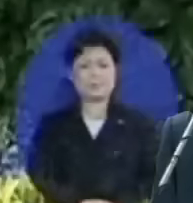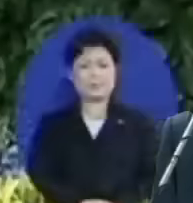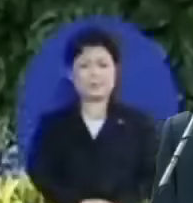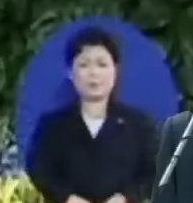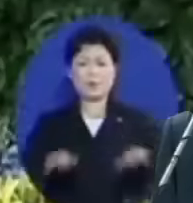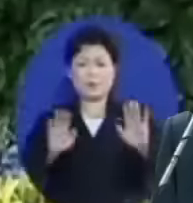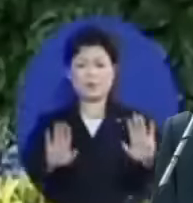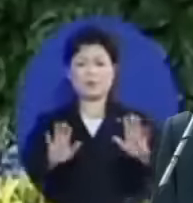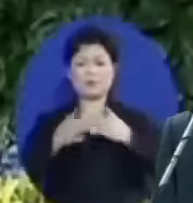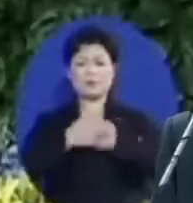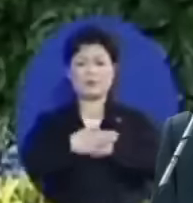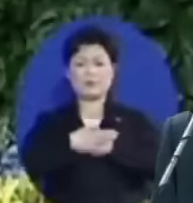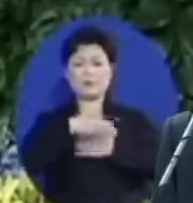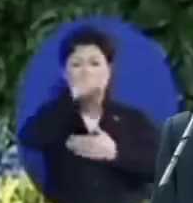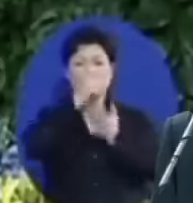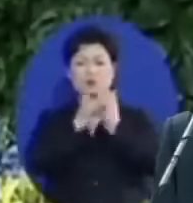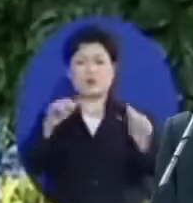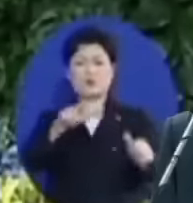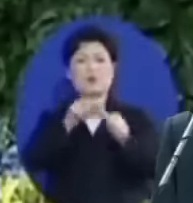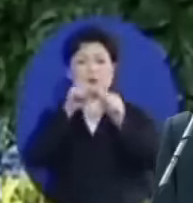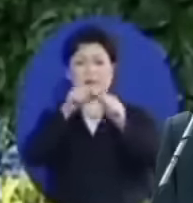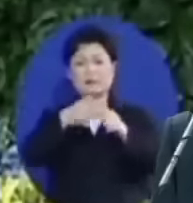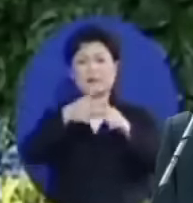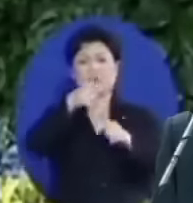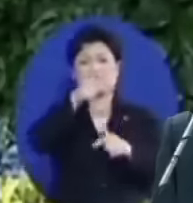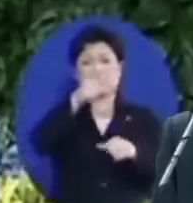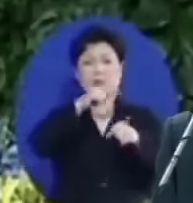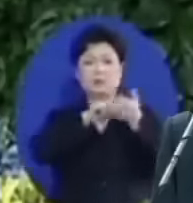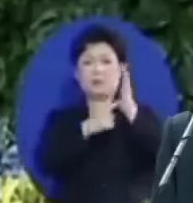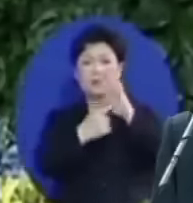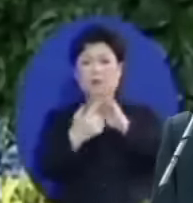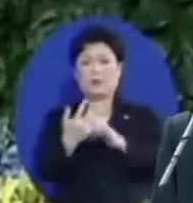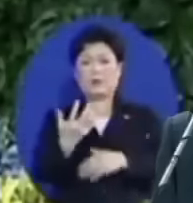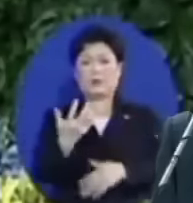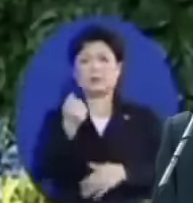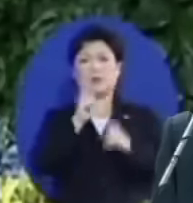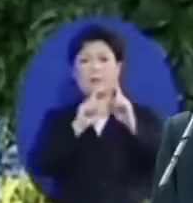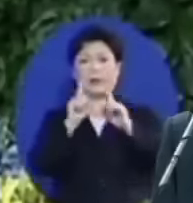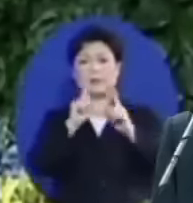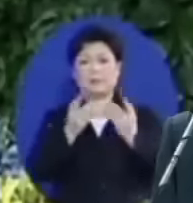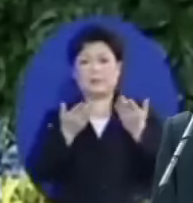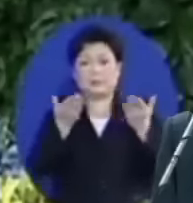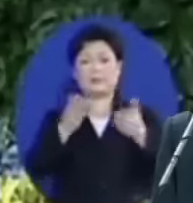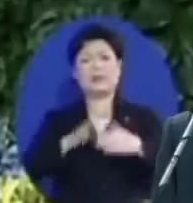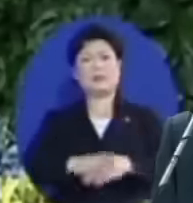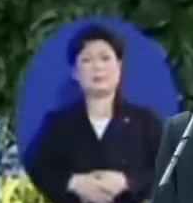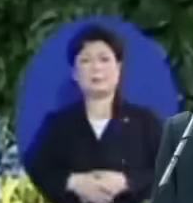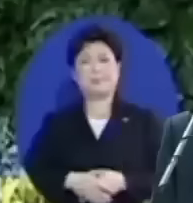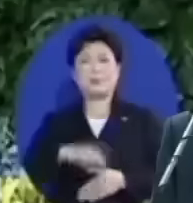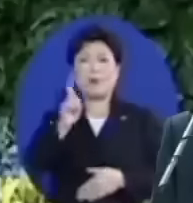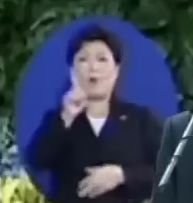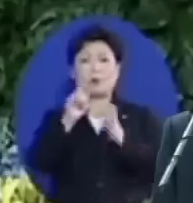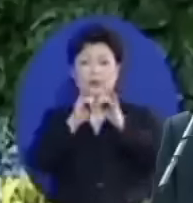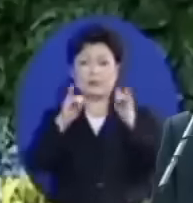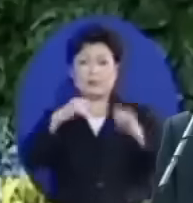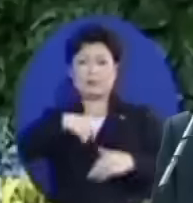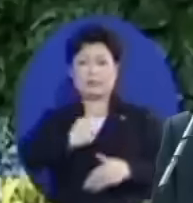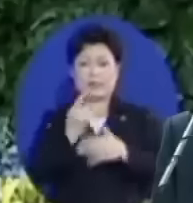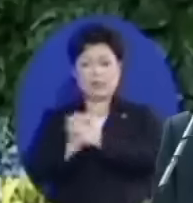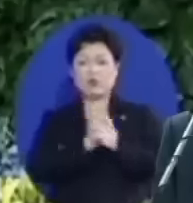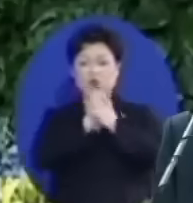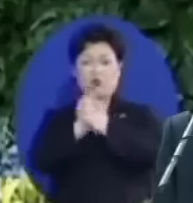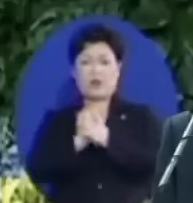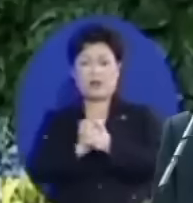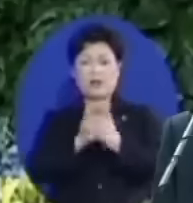오늘 저는 죄인을 구원하시는 예수님이란 제목으로 말씀을 나누겠습니다. 어떤 사람이 자기 친구에게